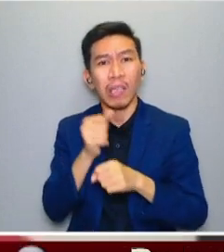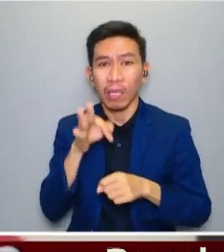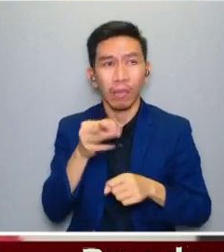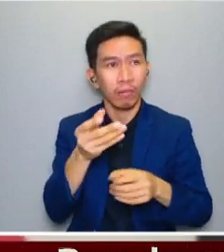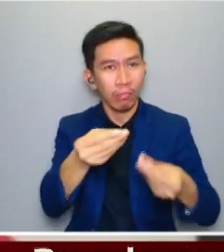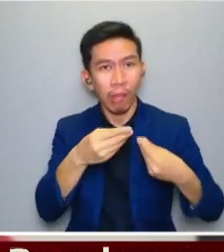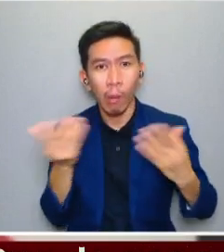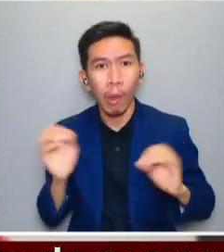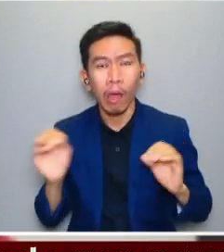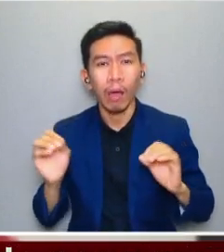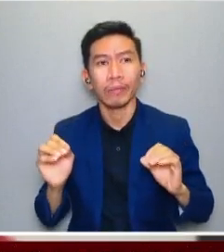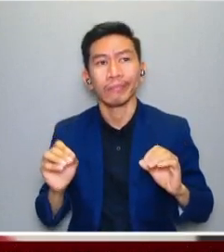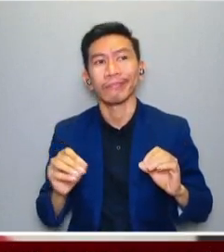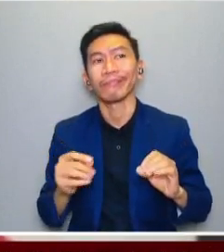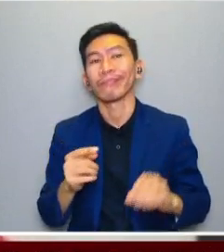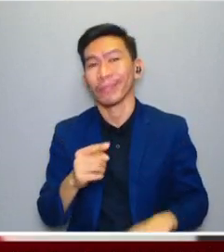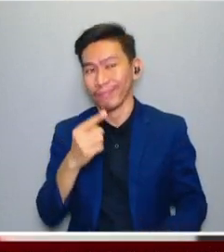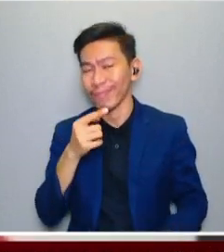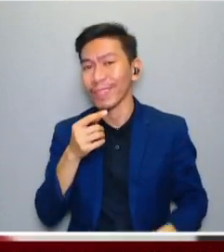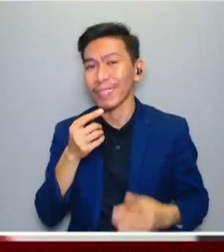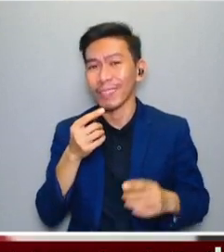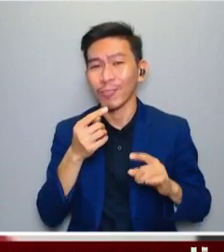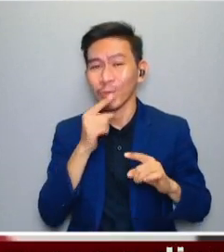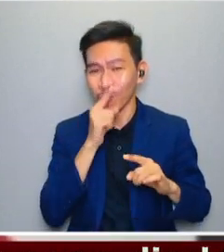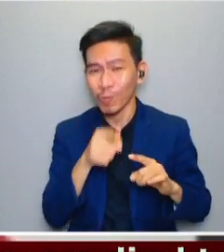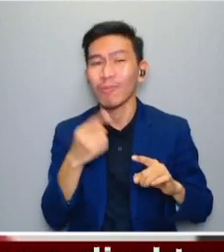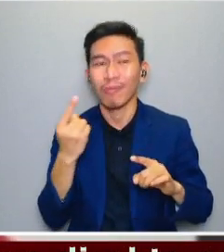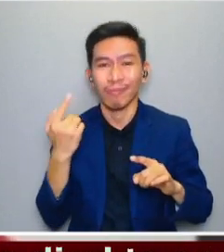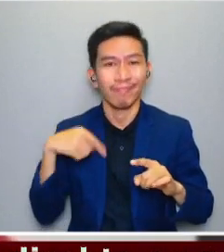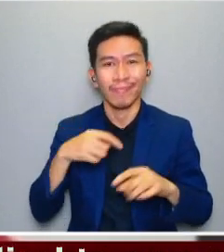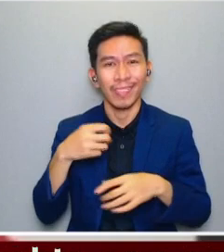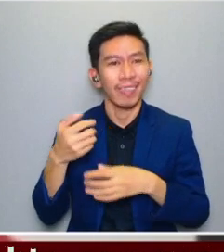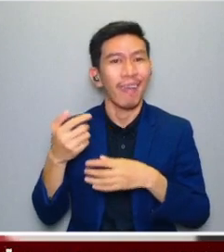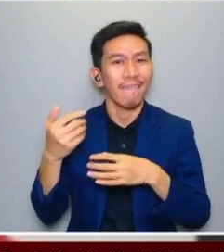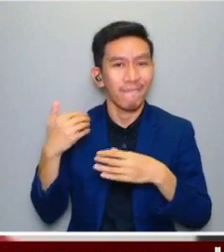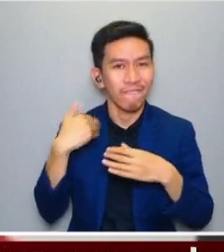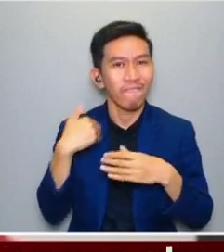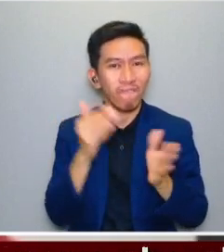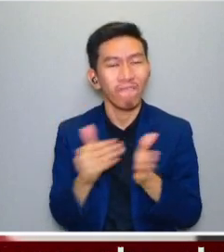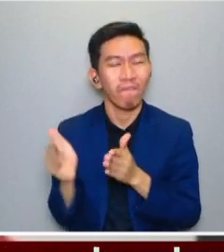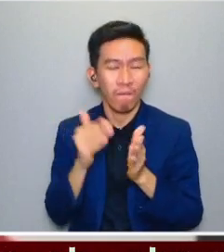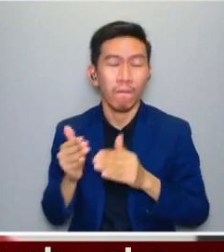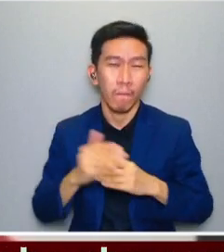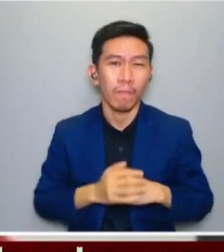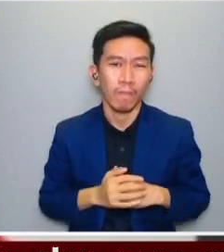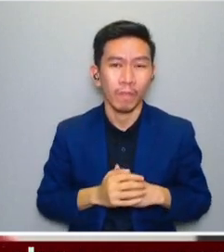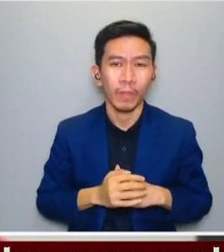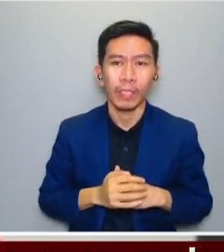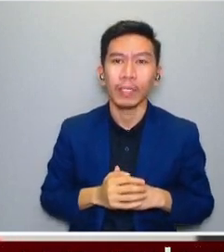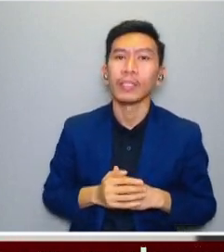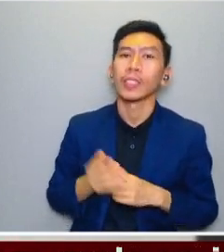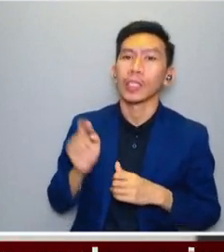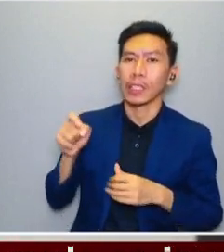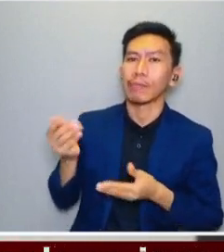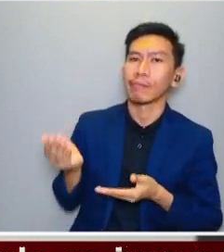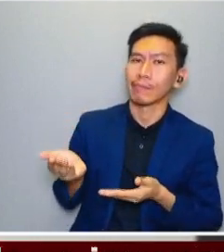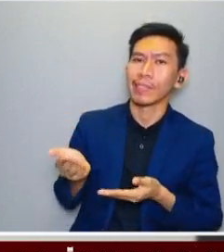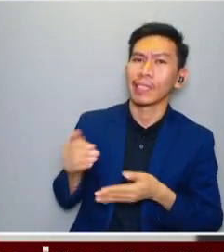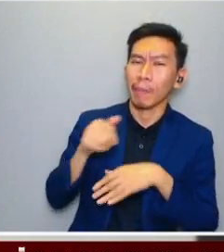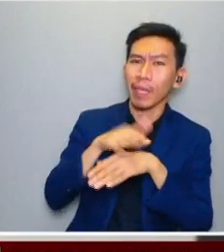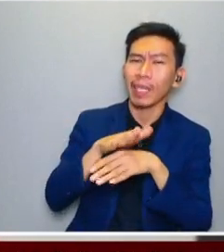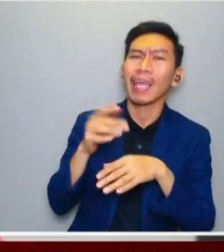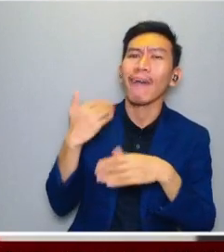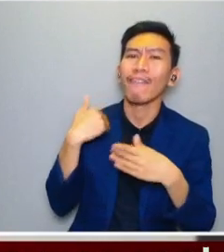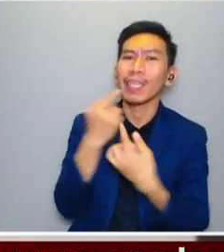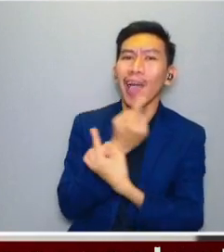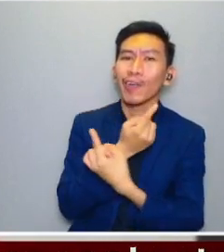kami. I-submit din po yung mga iba pa ho na kasi nga may announcement na lahat bibigyan. So,